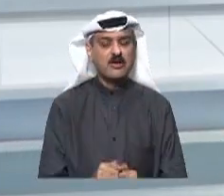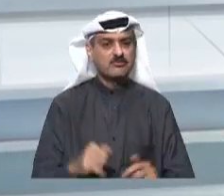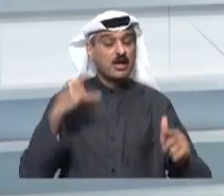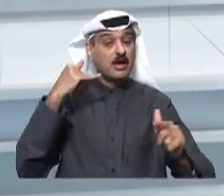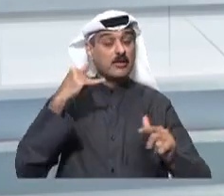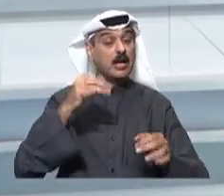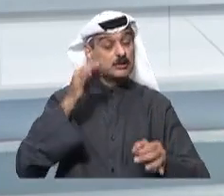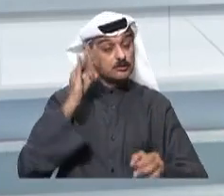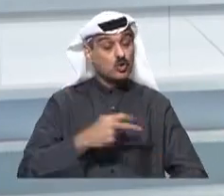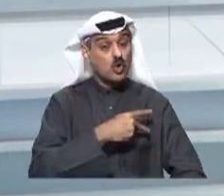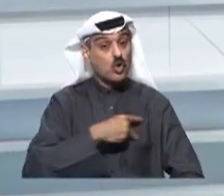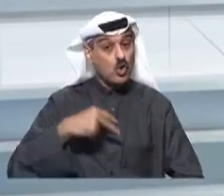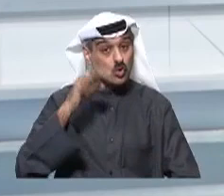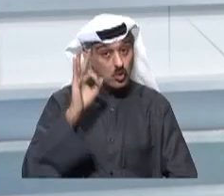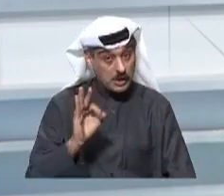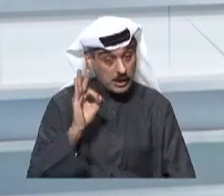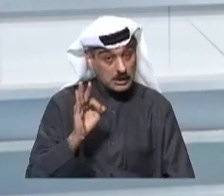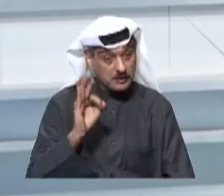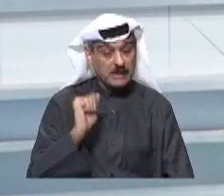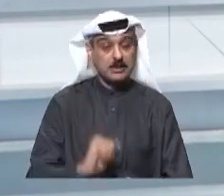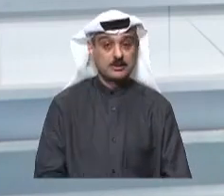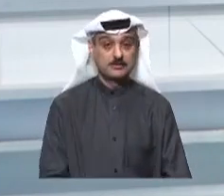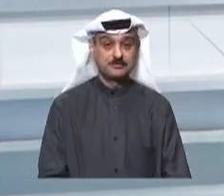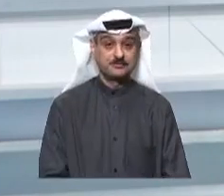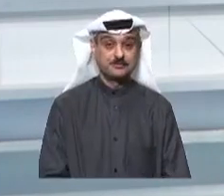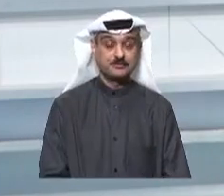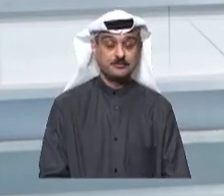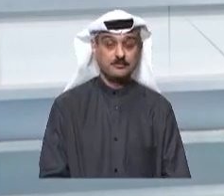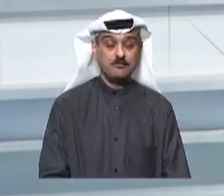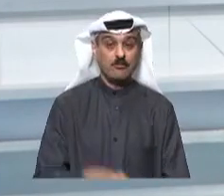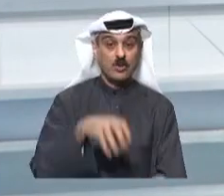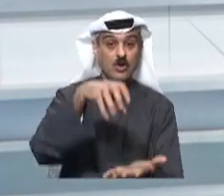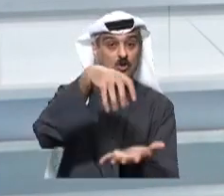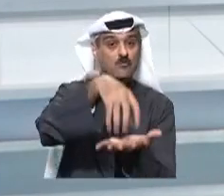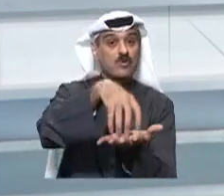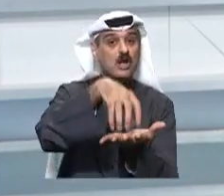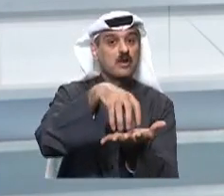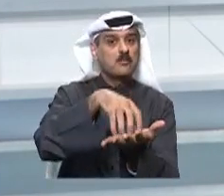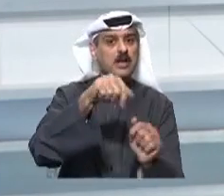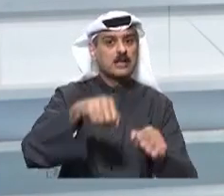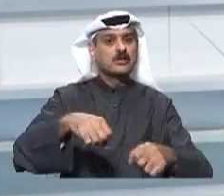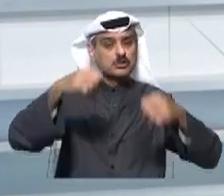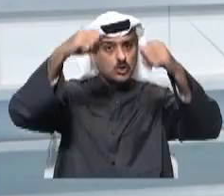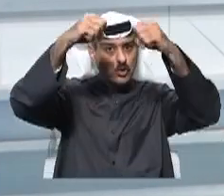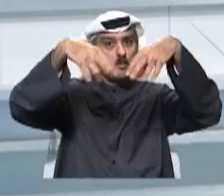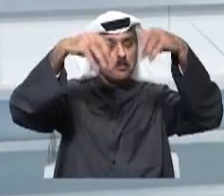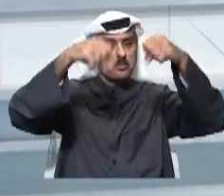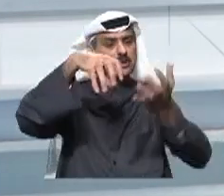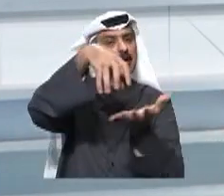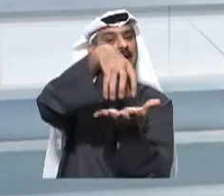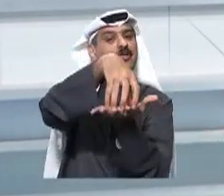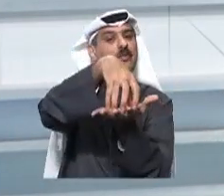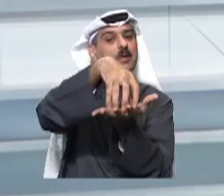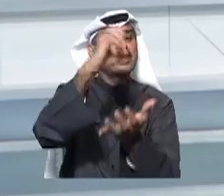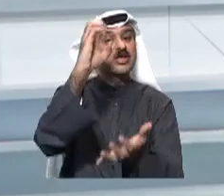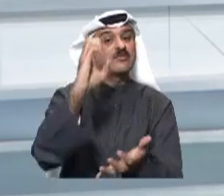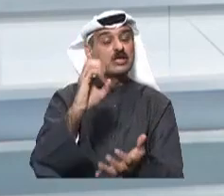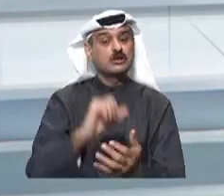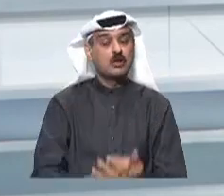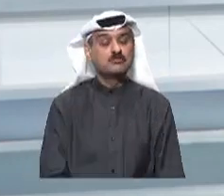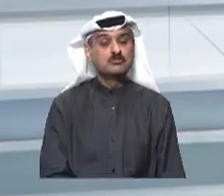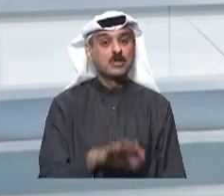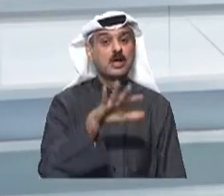الاجتماعي إلا بعد التأكد من مصدرها. والمناطق اللي متوقعة أنها راح تخطل عليها أمطار بكميات تصل ما